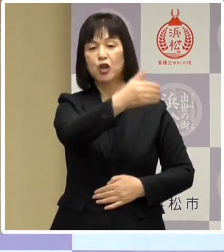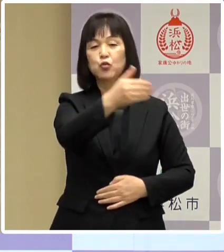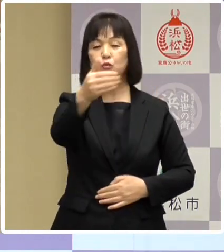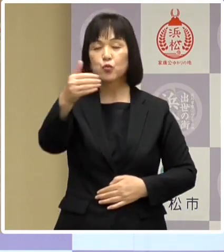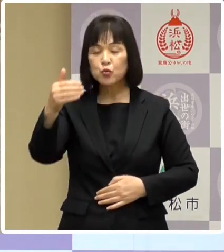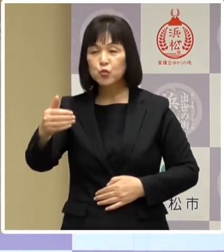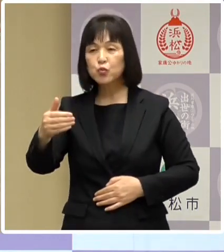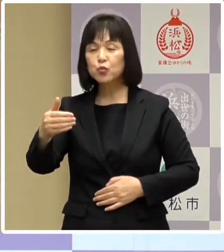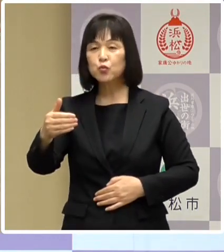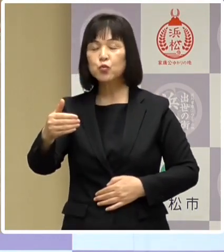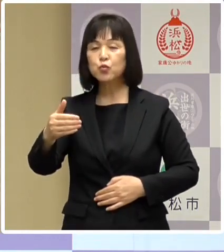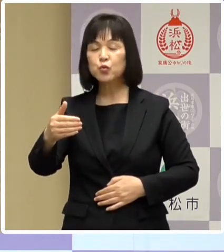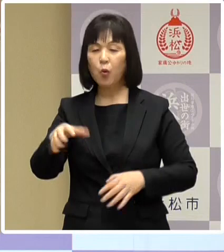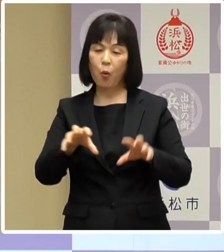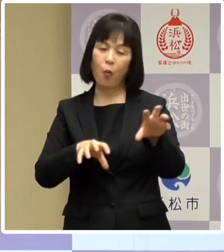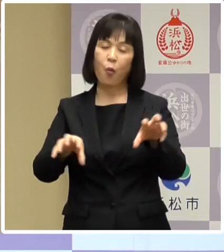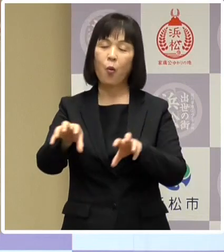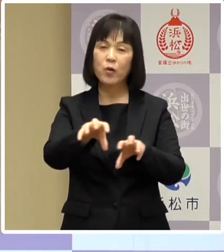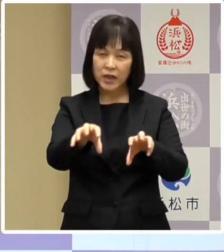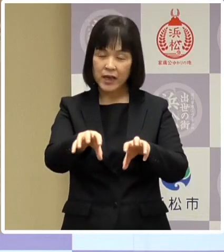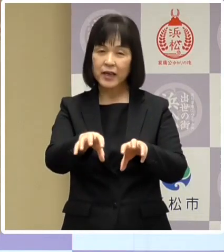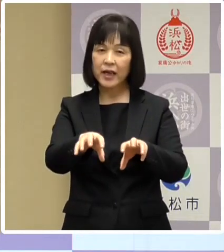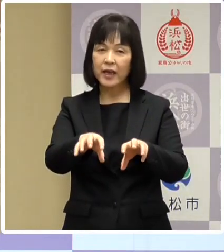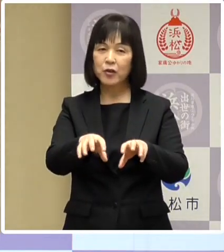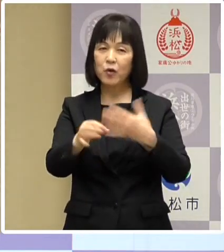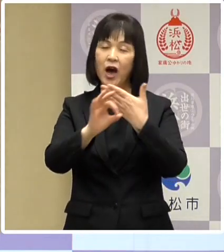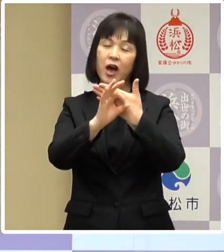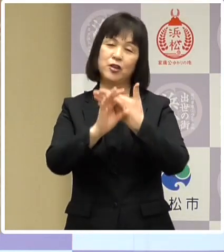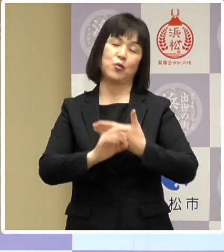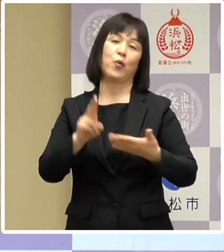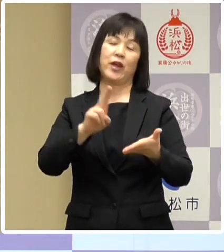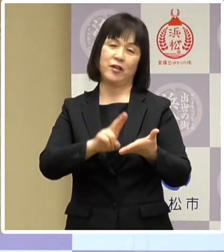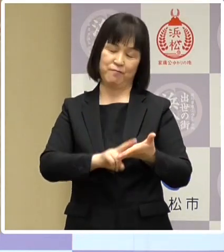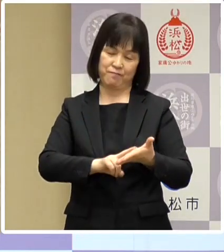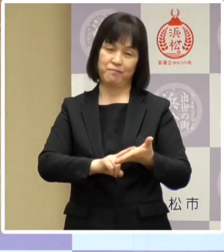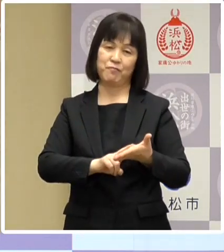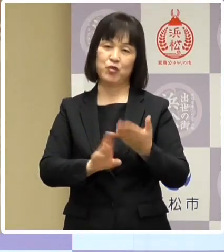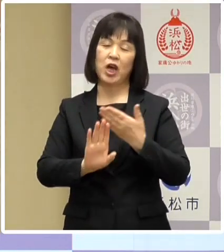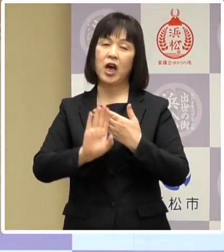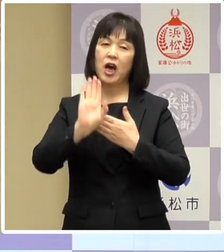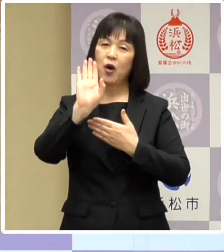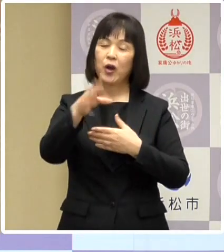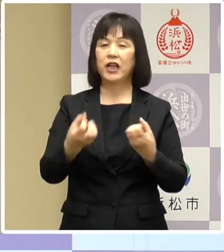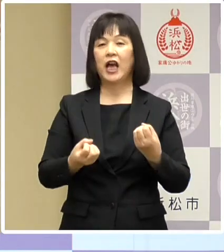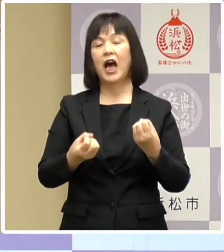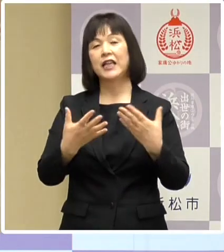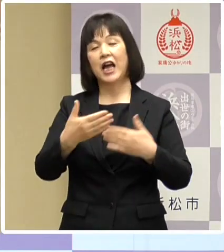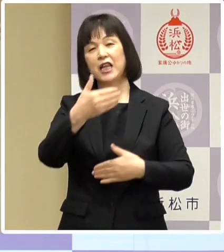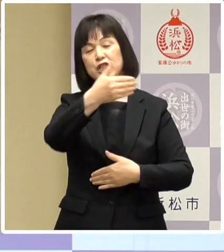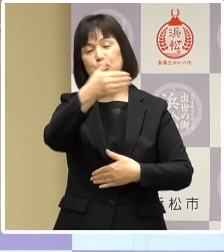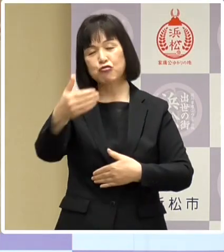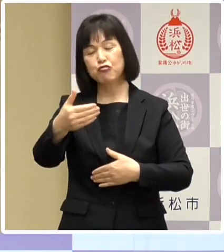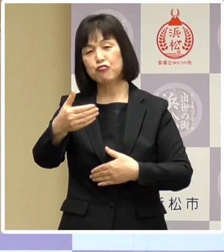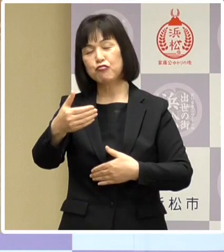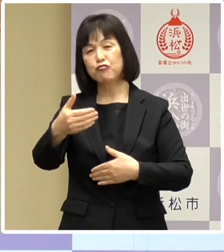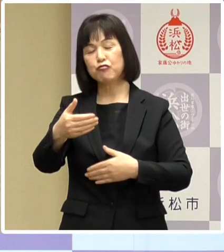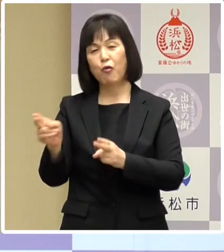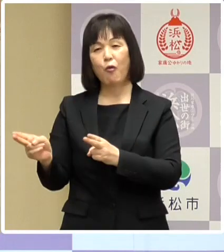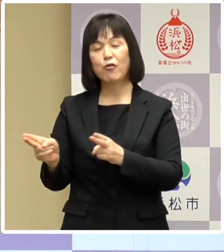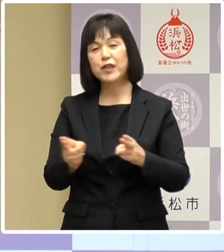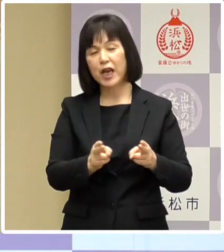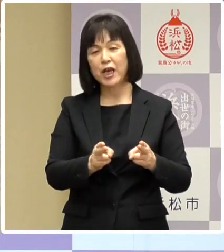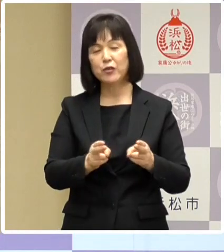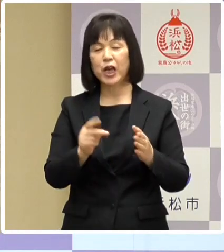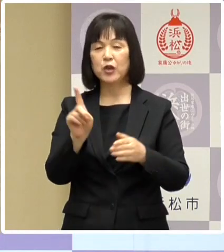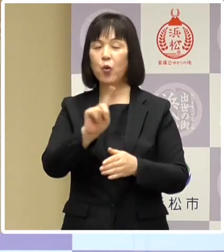おかげさまで区の再編も条例可決されましたので、まあ、これから新しい区政のもとにですね、どういう浜松を作っ